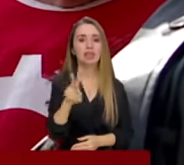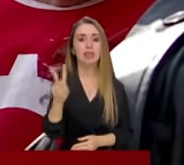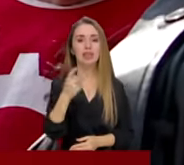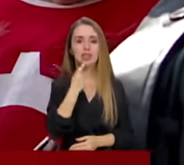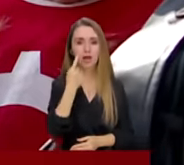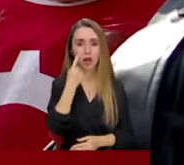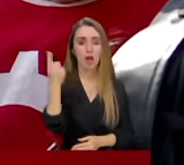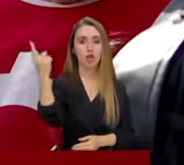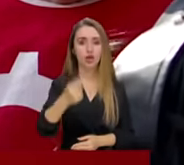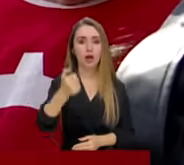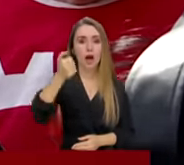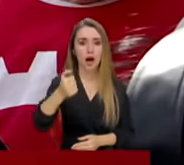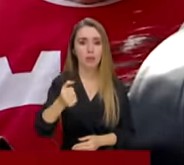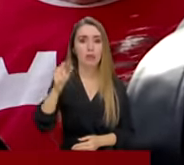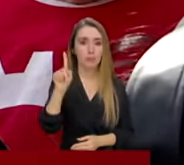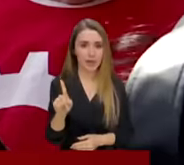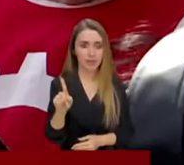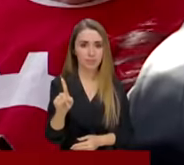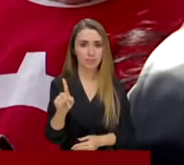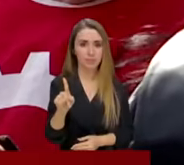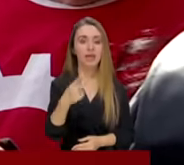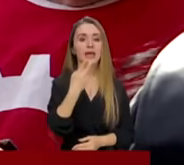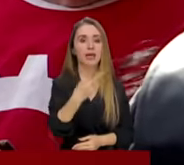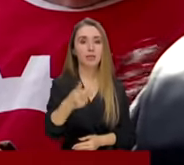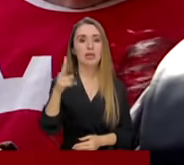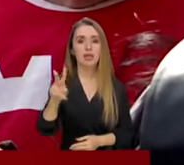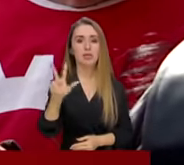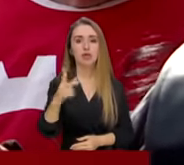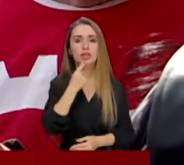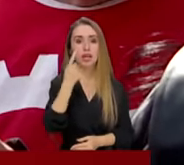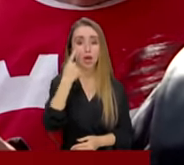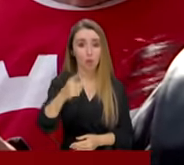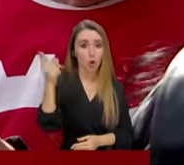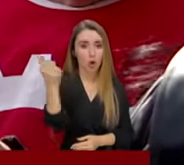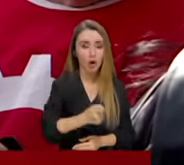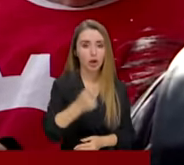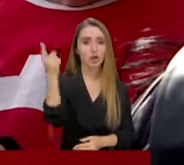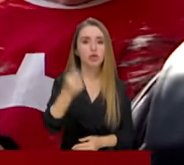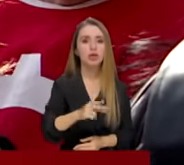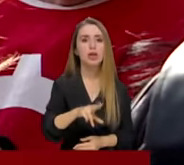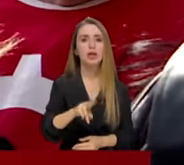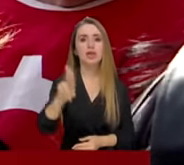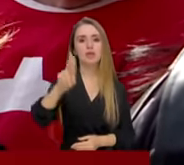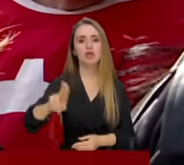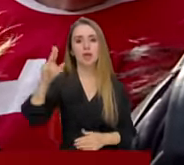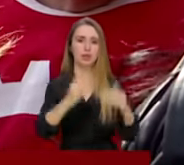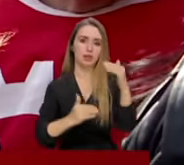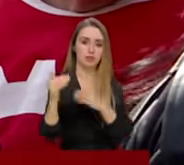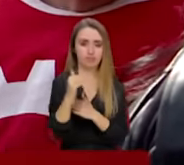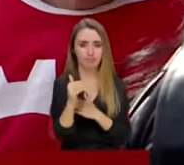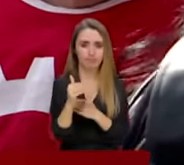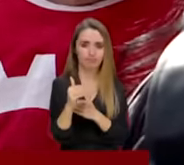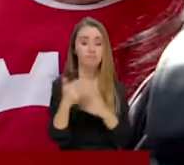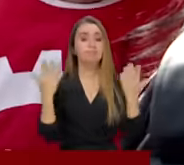2002'de %61 iken 2023'te bu oran %77'ye yükselmiş